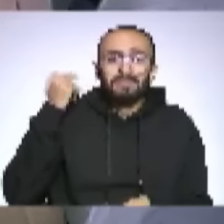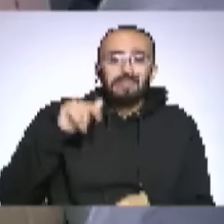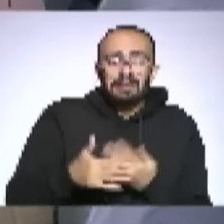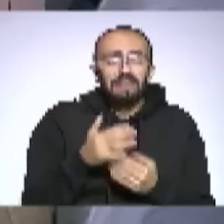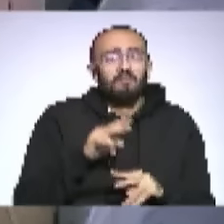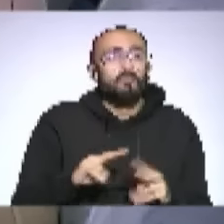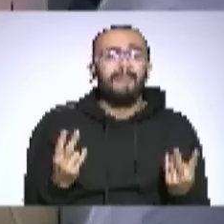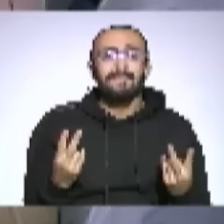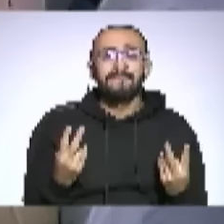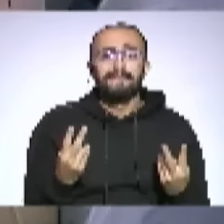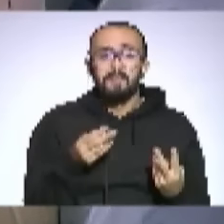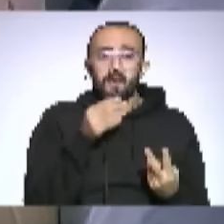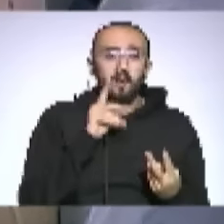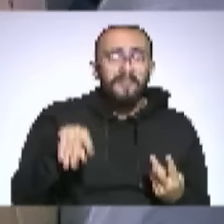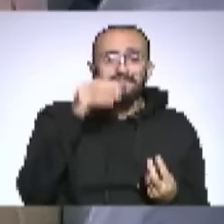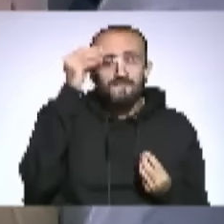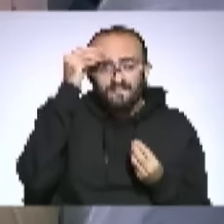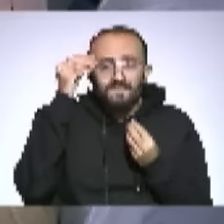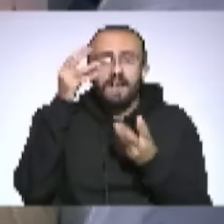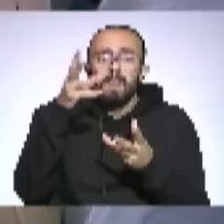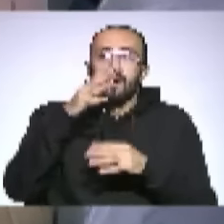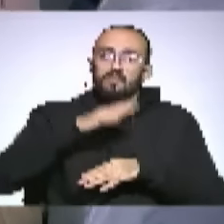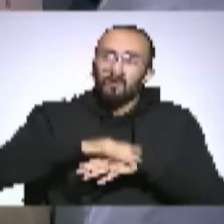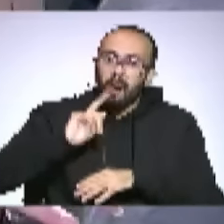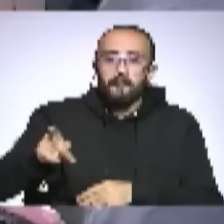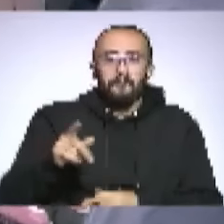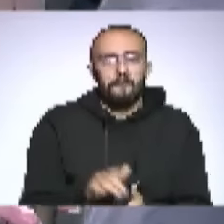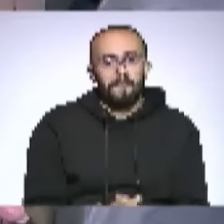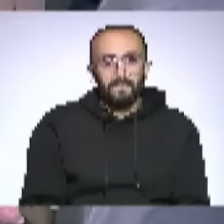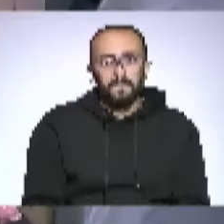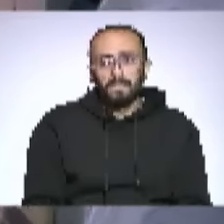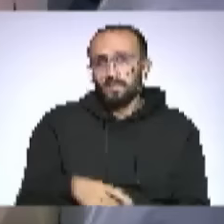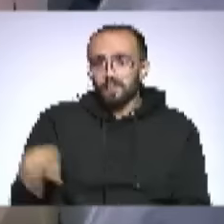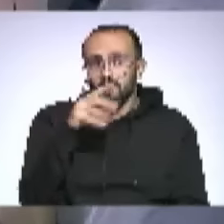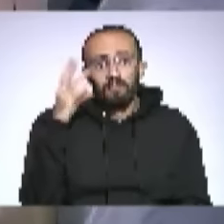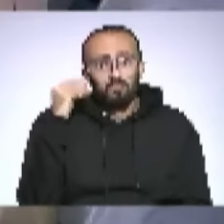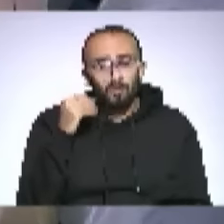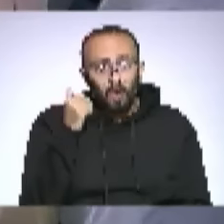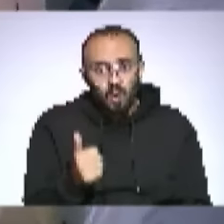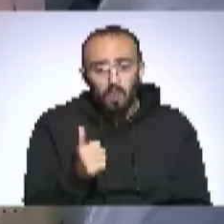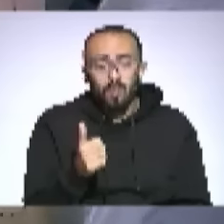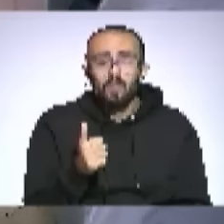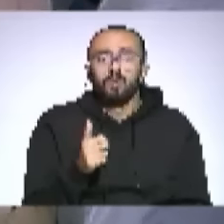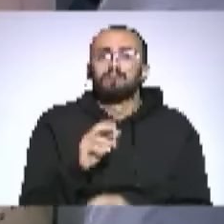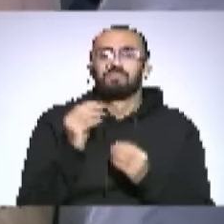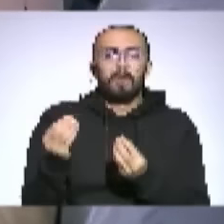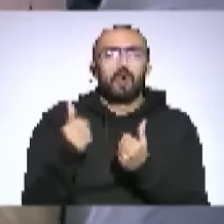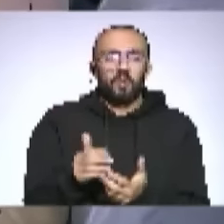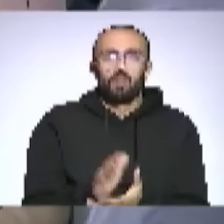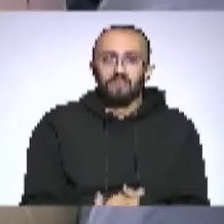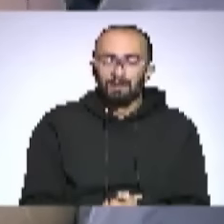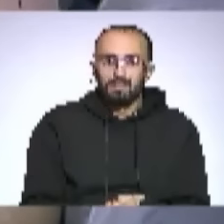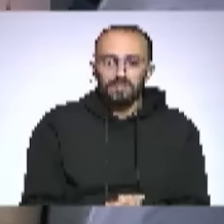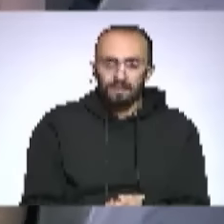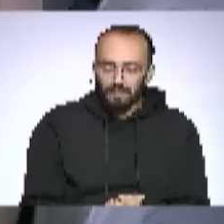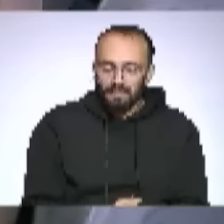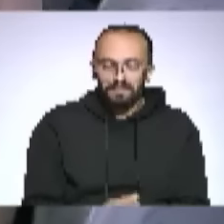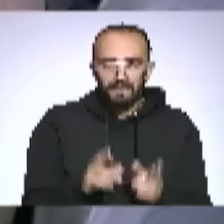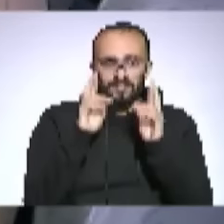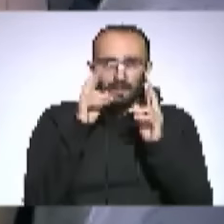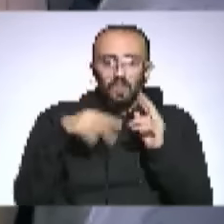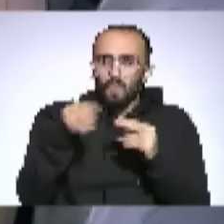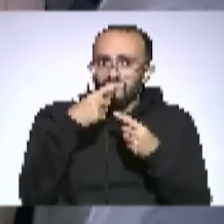ليه اسلوبهم في الحياه ارجوكم احترموا هذا الاسلوب طالما هم كمان مبسوطين وعايشين سعده اتمنى رسالتي